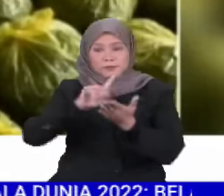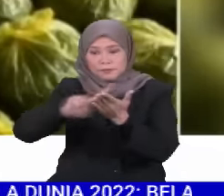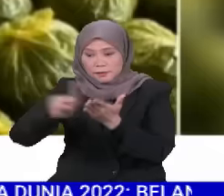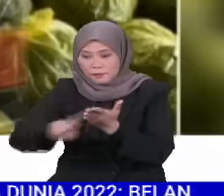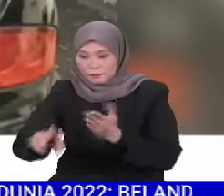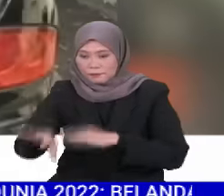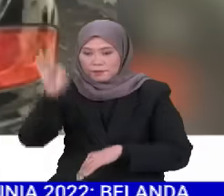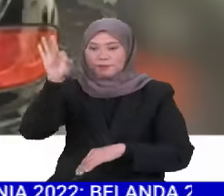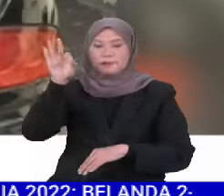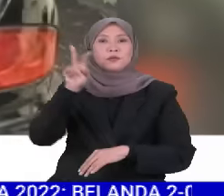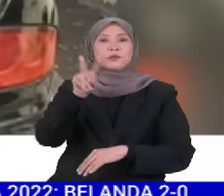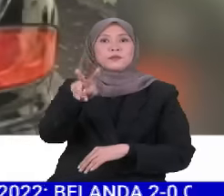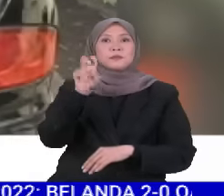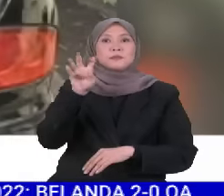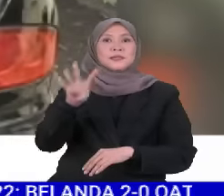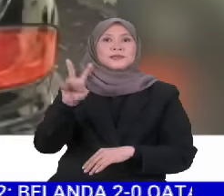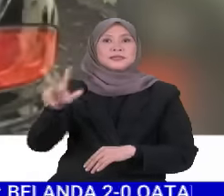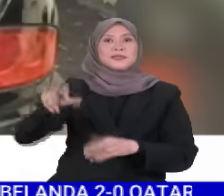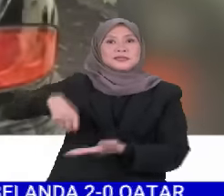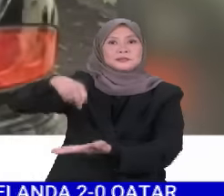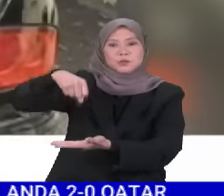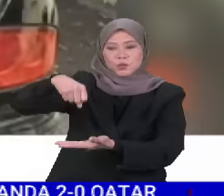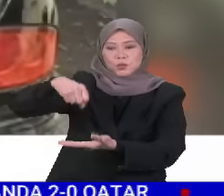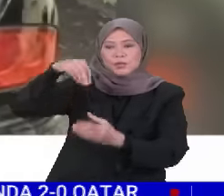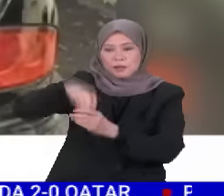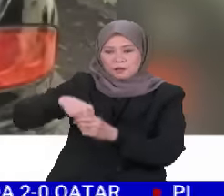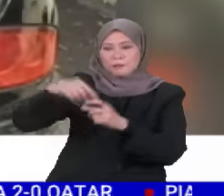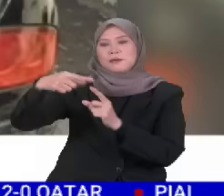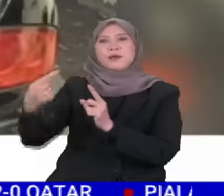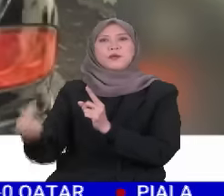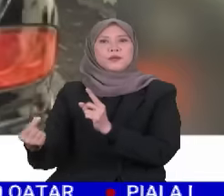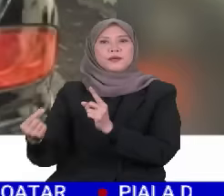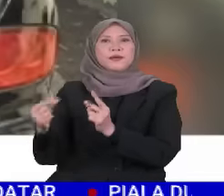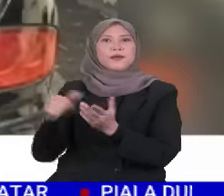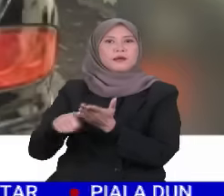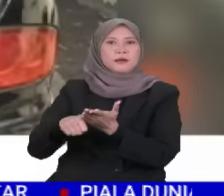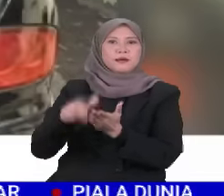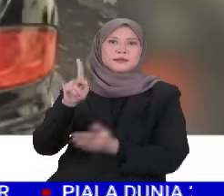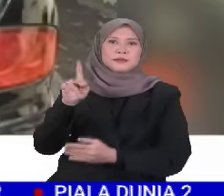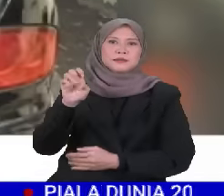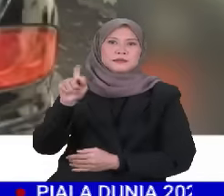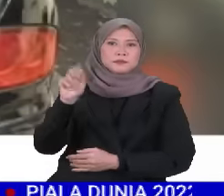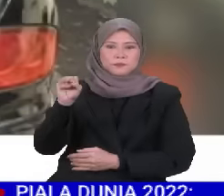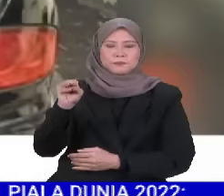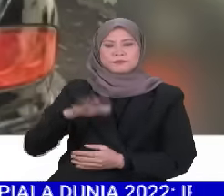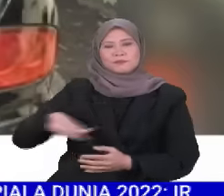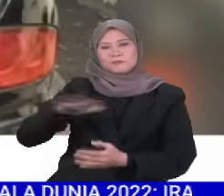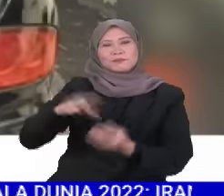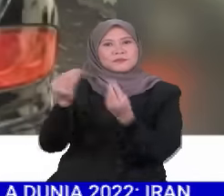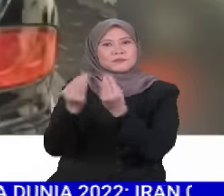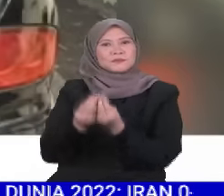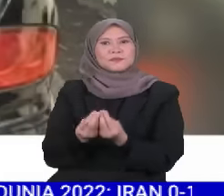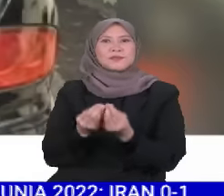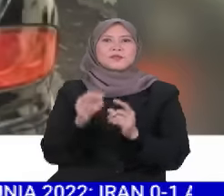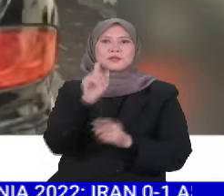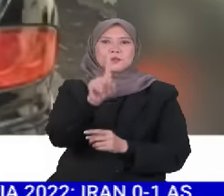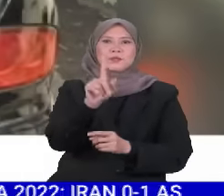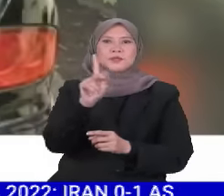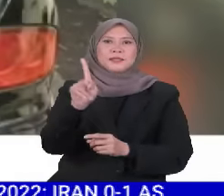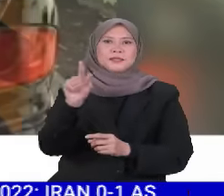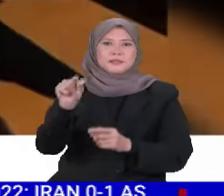kepada penemuan 243 bungkusan mengandung daun Ketum dengan setiap bungkusan dianggarkan seberat 1